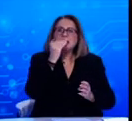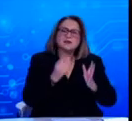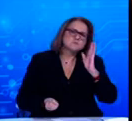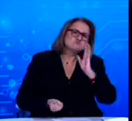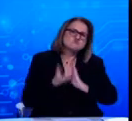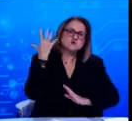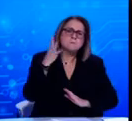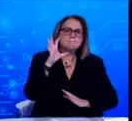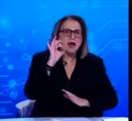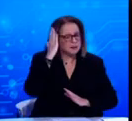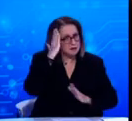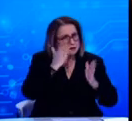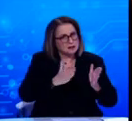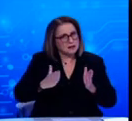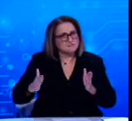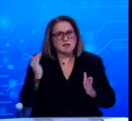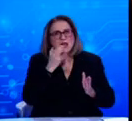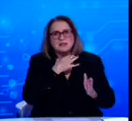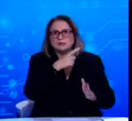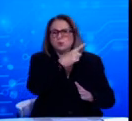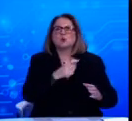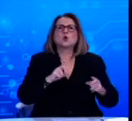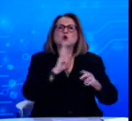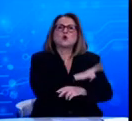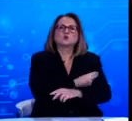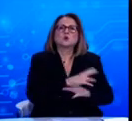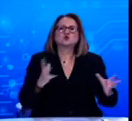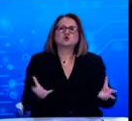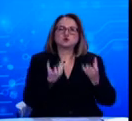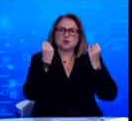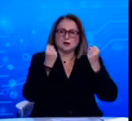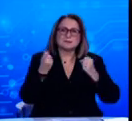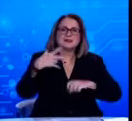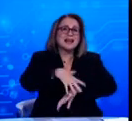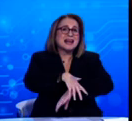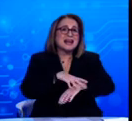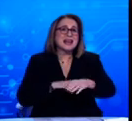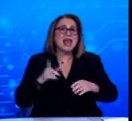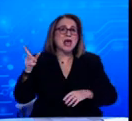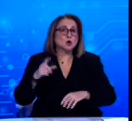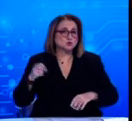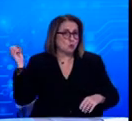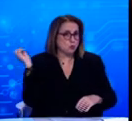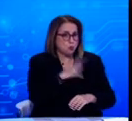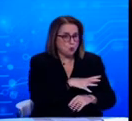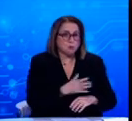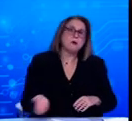με 50 ακόμα κρεβάτια. Και έχει δρομολογηθεί η δωρεά του Ιδρύματος Νιάρχος που θα προσθέσει στο σύστημα